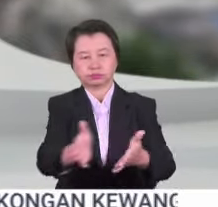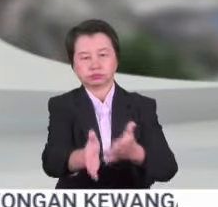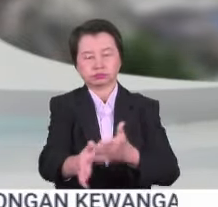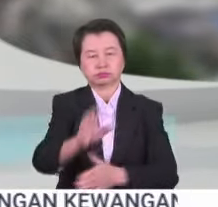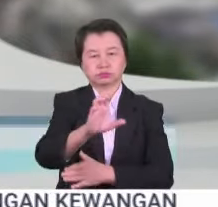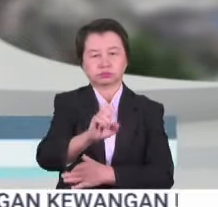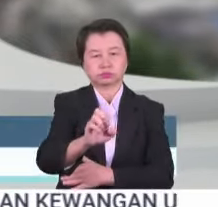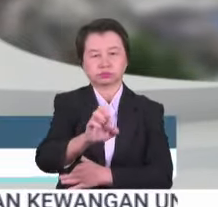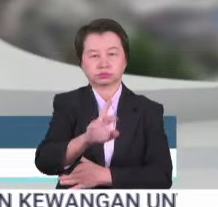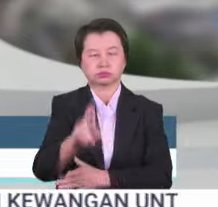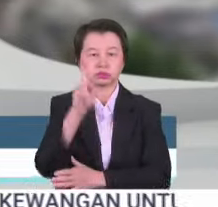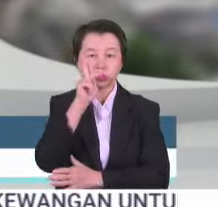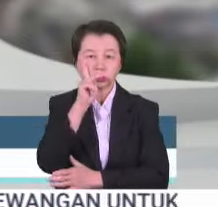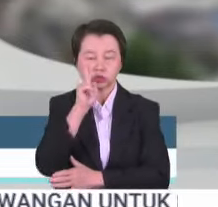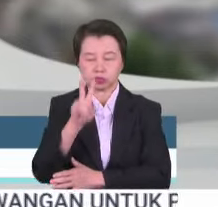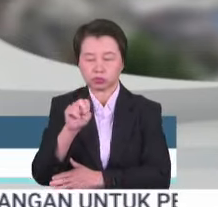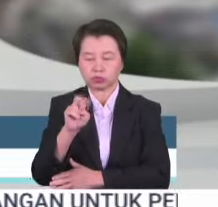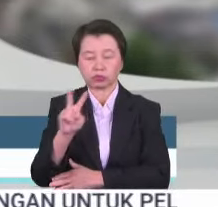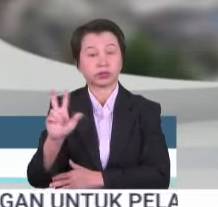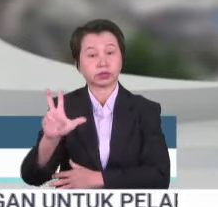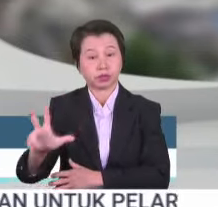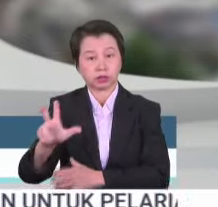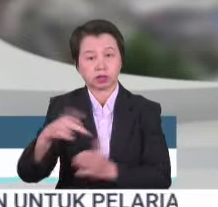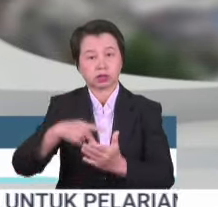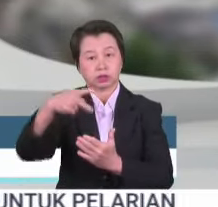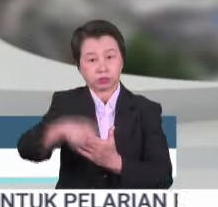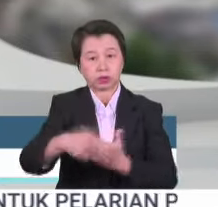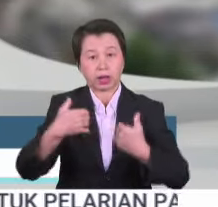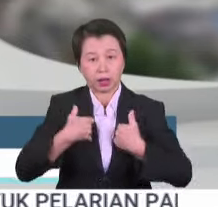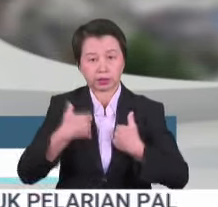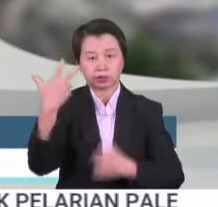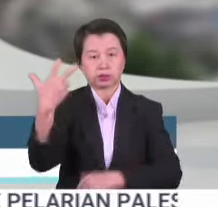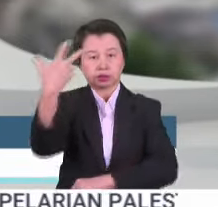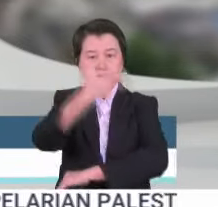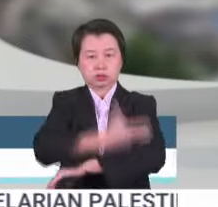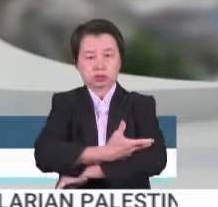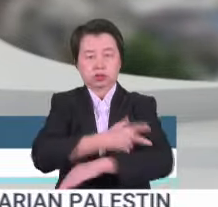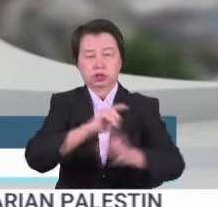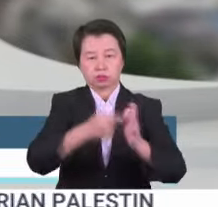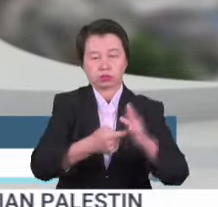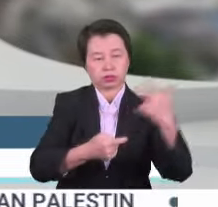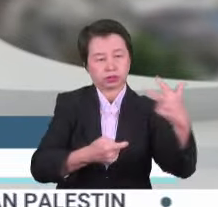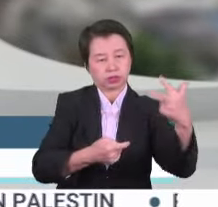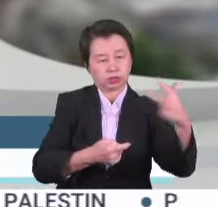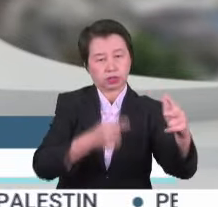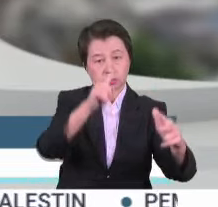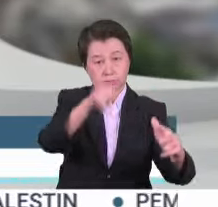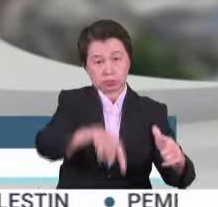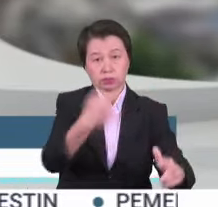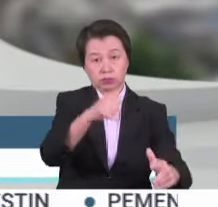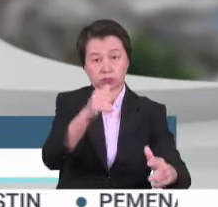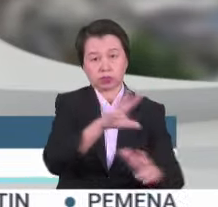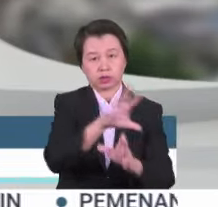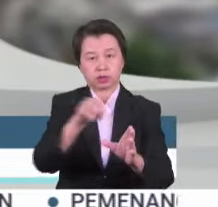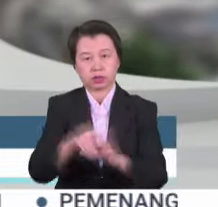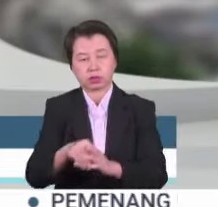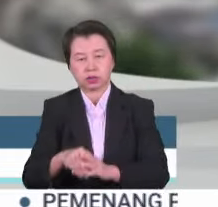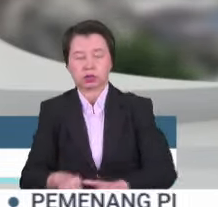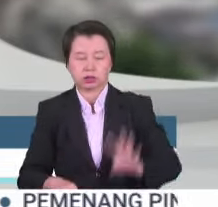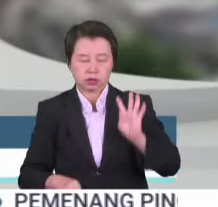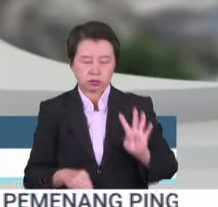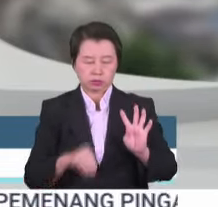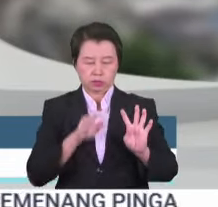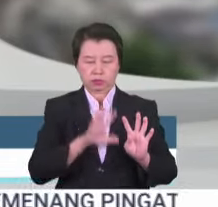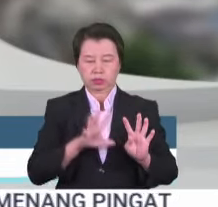wcr Kedah 2023 program diadakan selama 3 hari bermula 13 Oktober ini melibatkan kira-kira